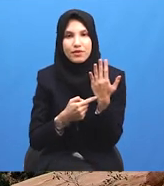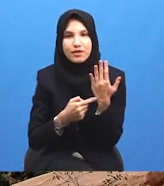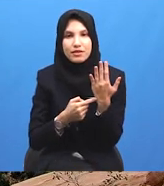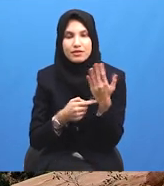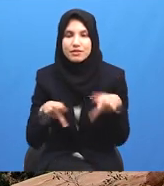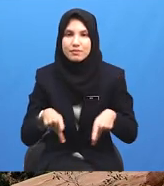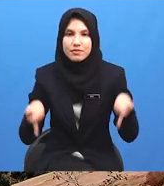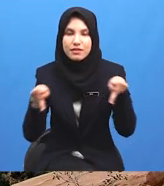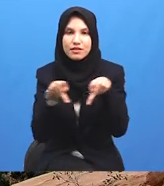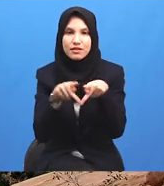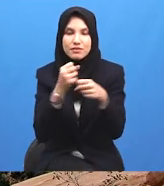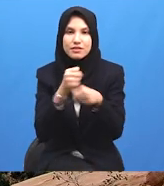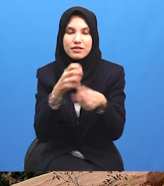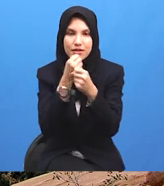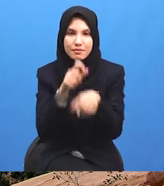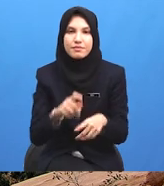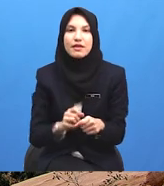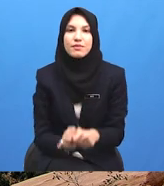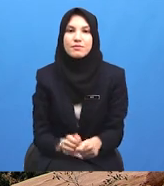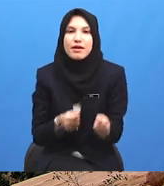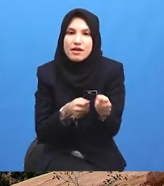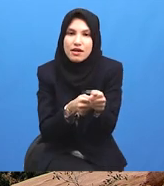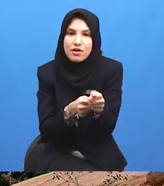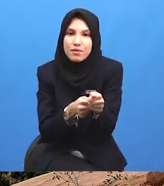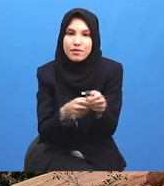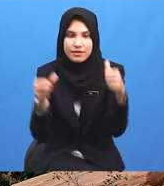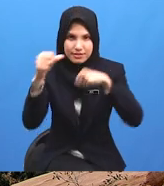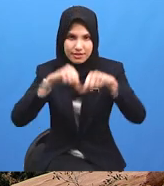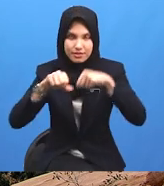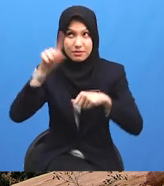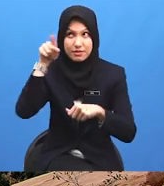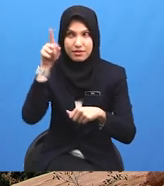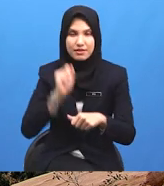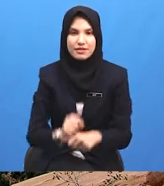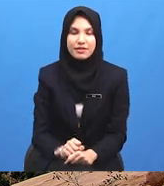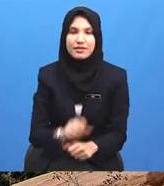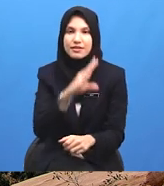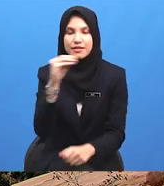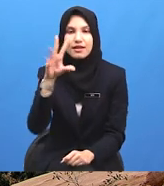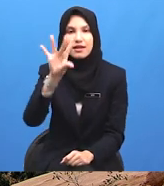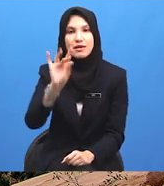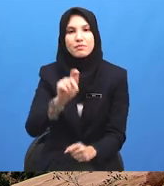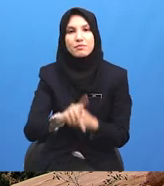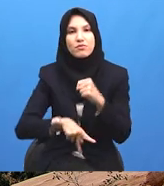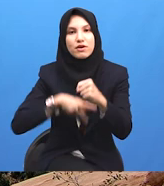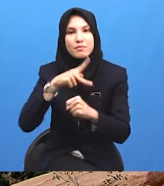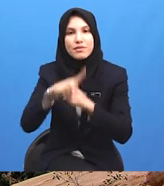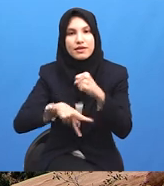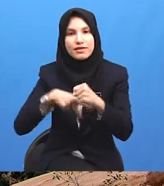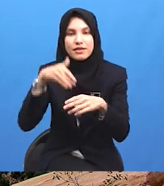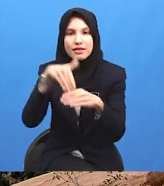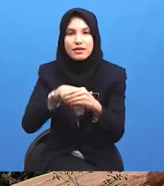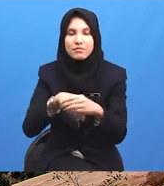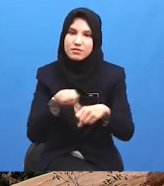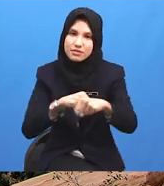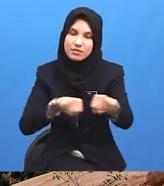perlu meniupkan balon mengikut perkadaran saiz matahari dan 8 buah planet dalam sistem suria.